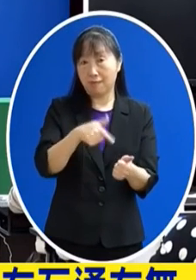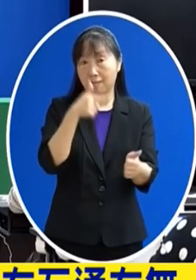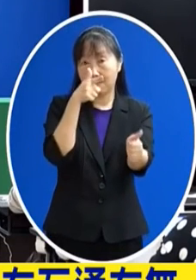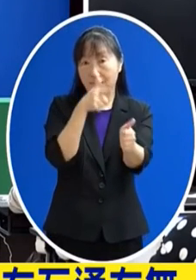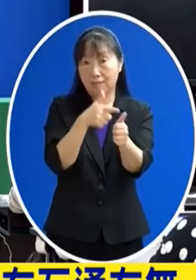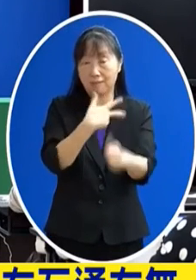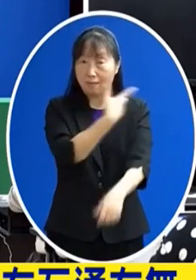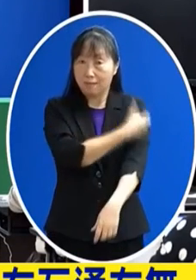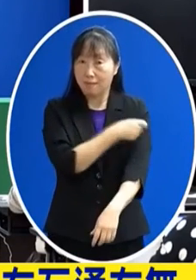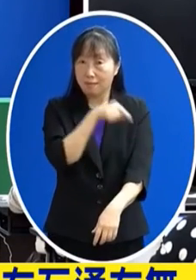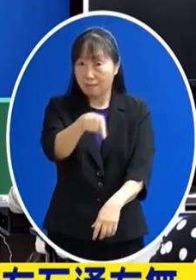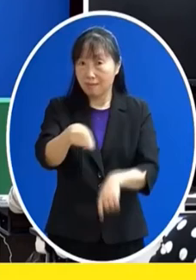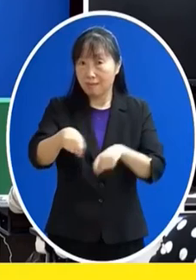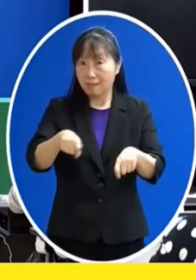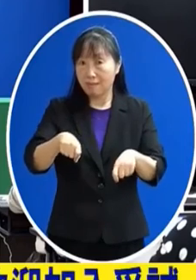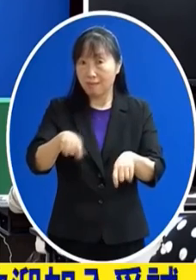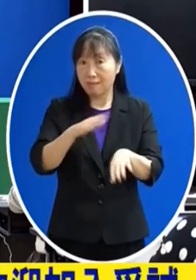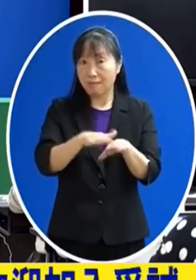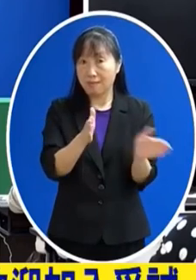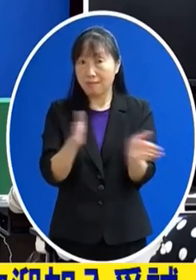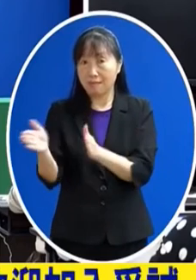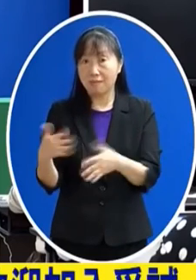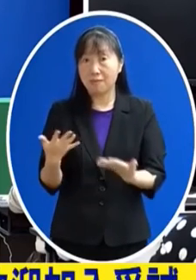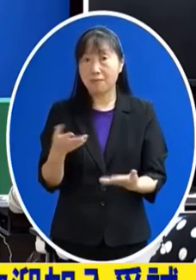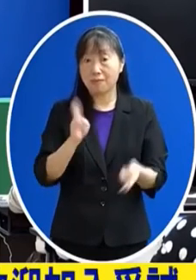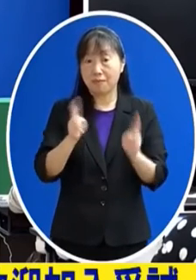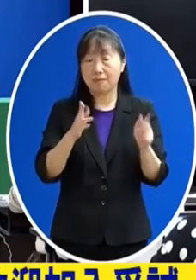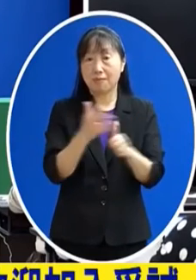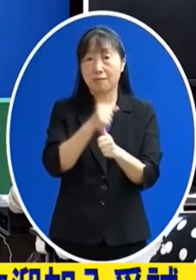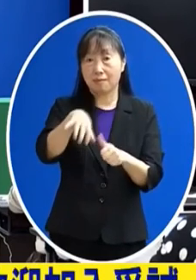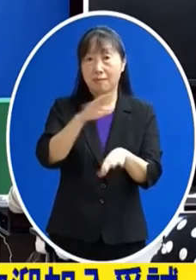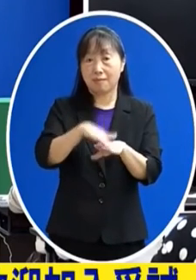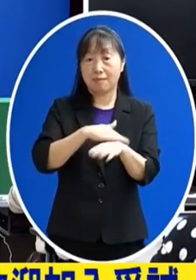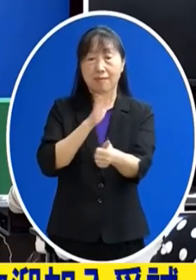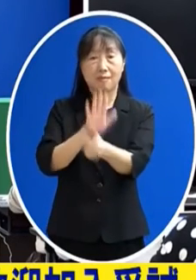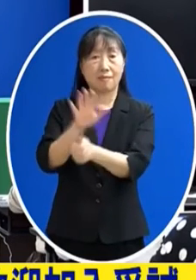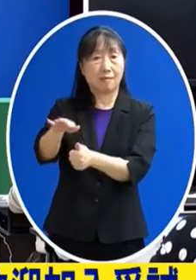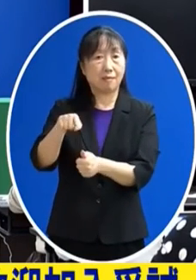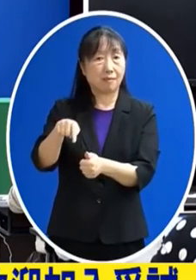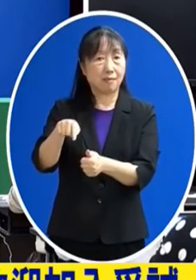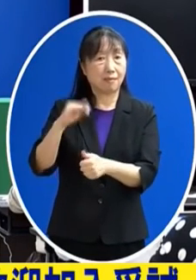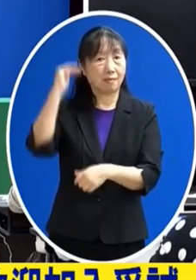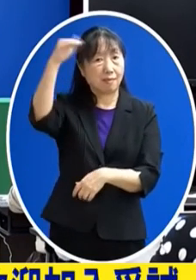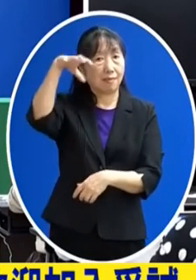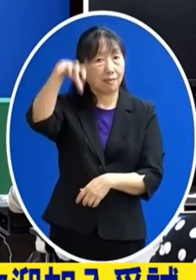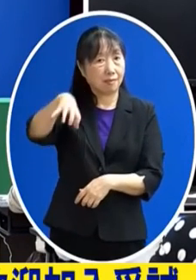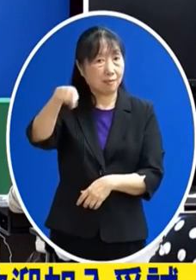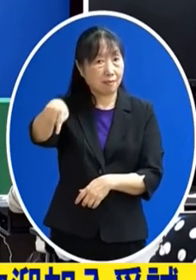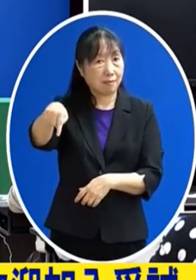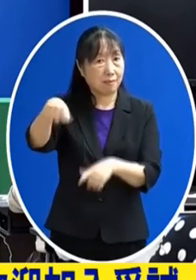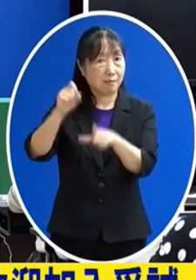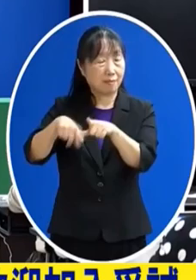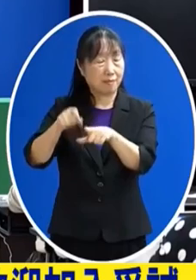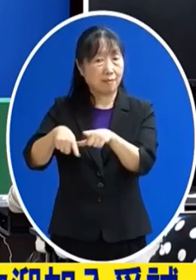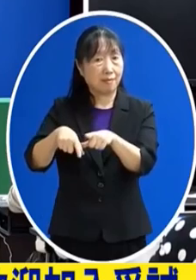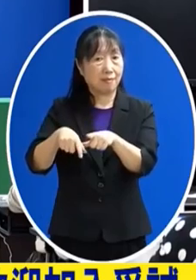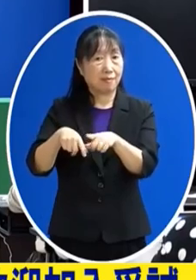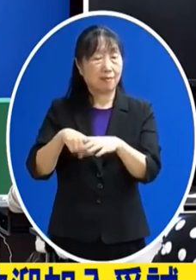那第二个是说，那指挥中心会不会帮忙高端就是会不会对于